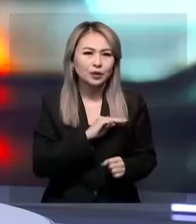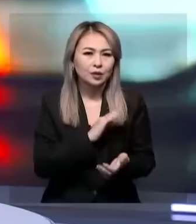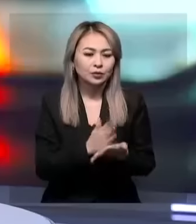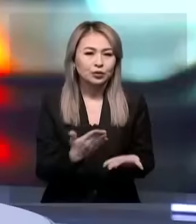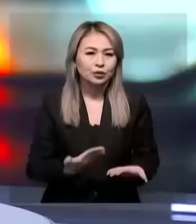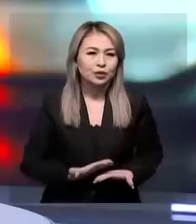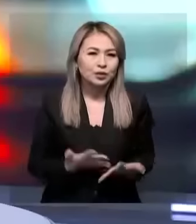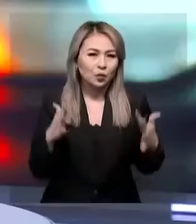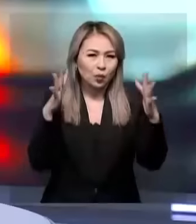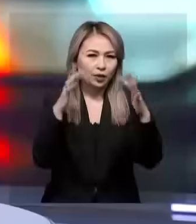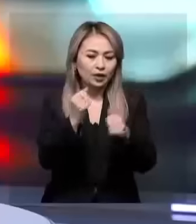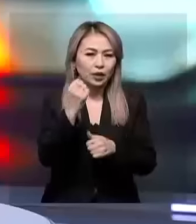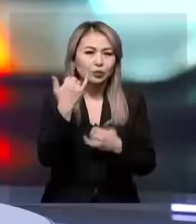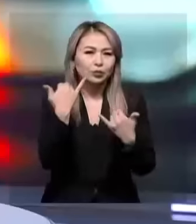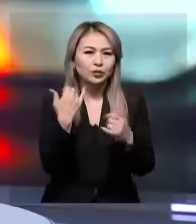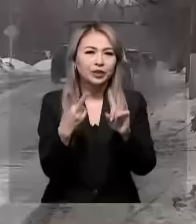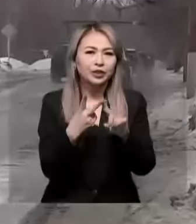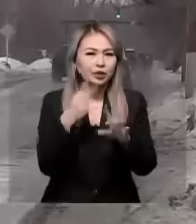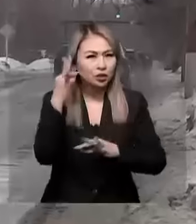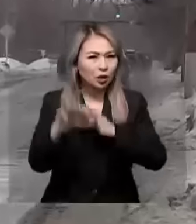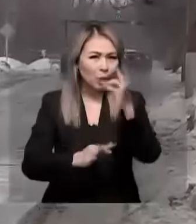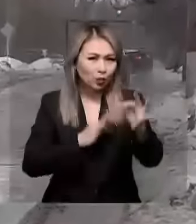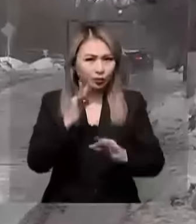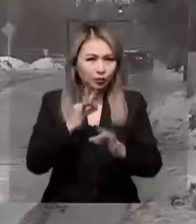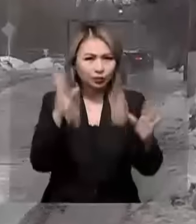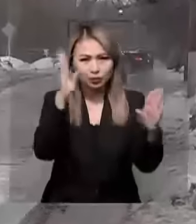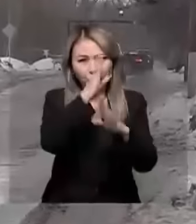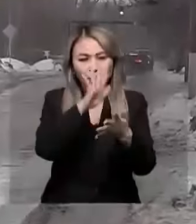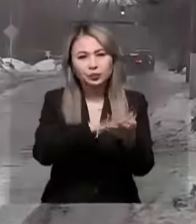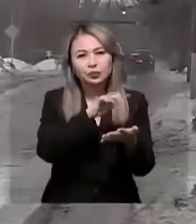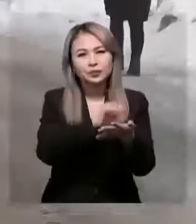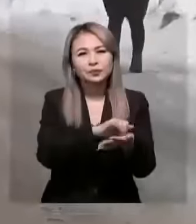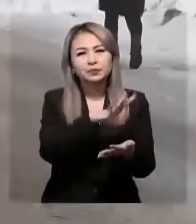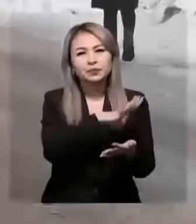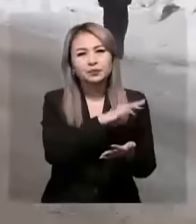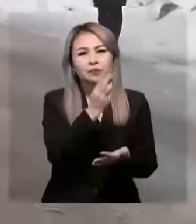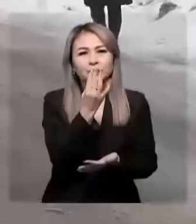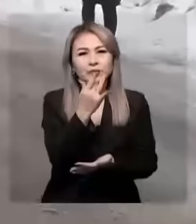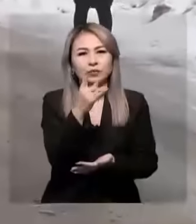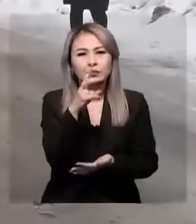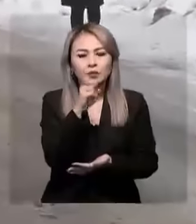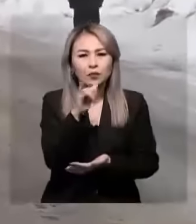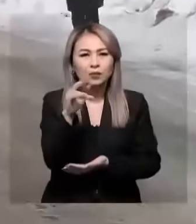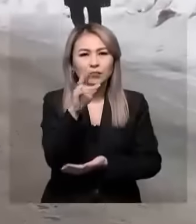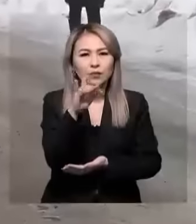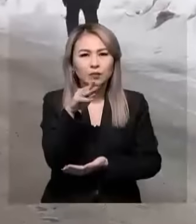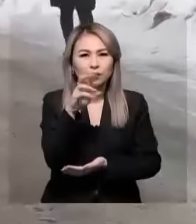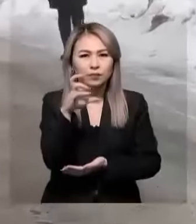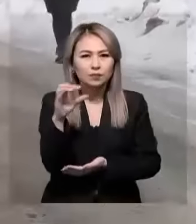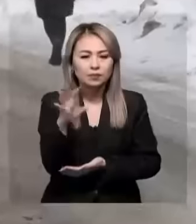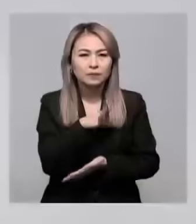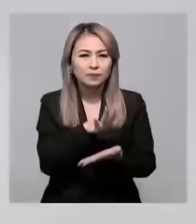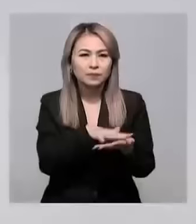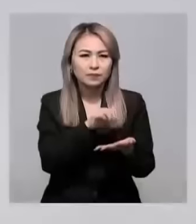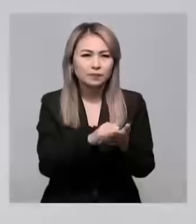жұмылдырылған. Тұрғындардың жарықсыз отырғанына бүгін екінші тәулік. Күннің күрт бұзылуынан әсіресе Шыңғырлау мен Қаратөбе аудандары зардап